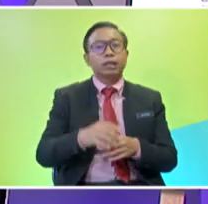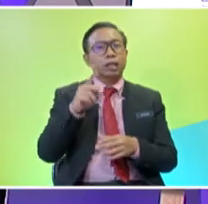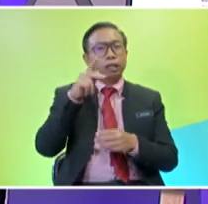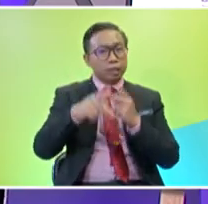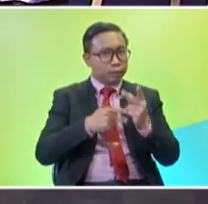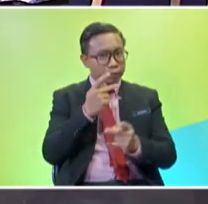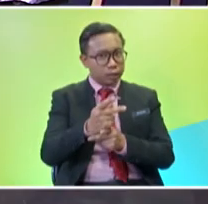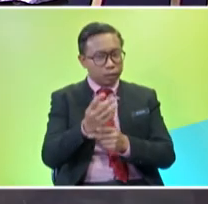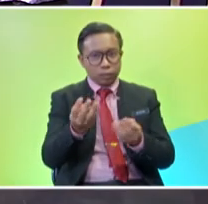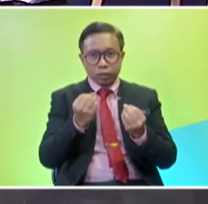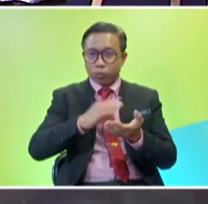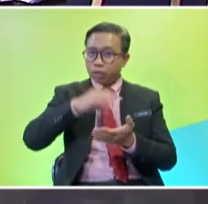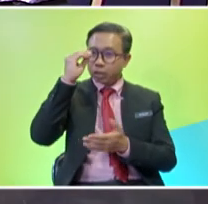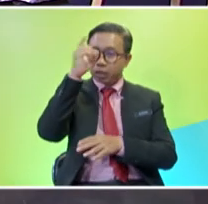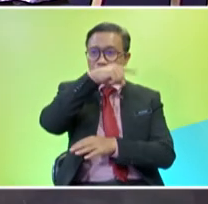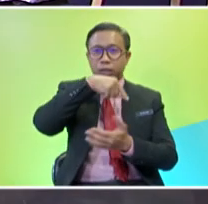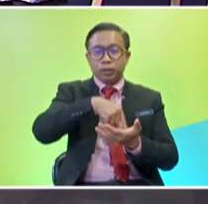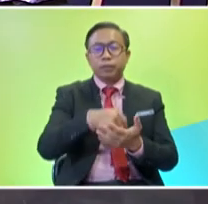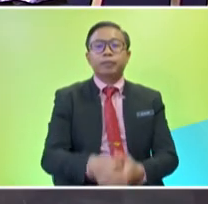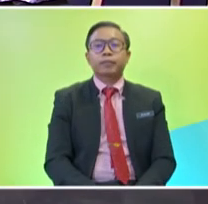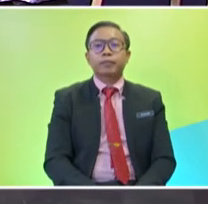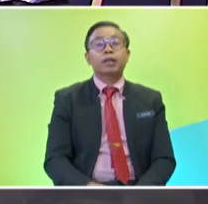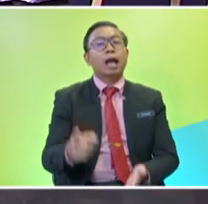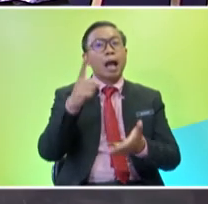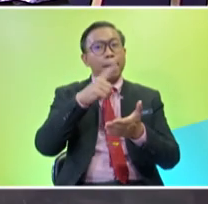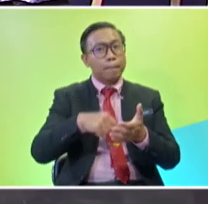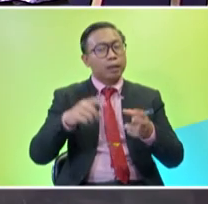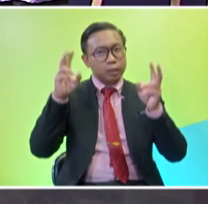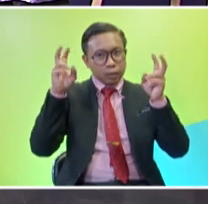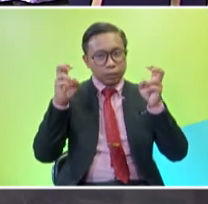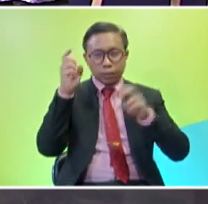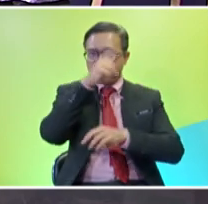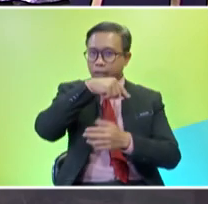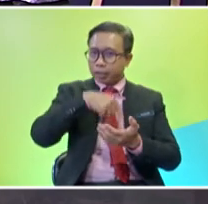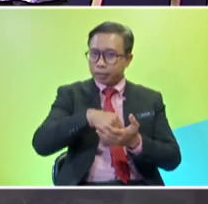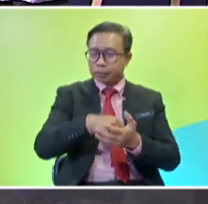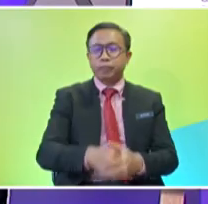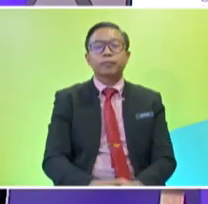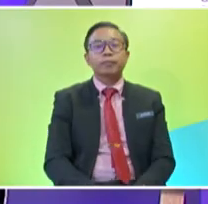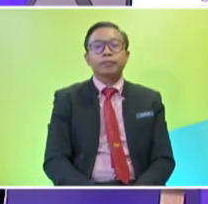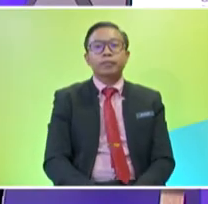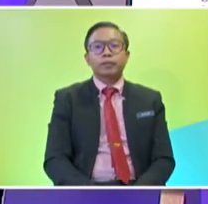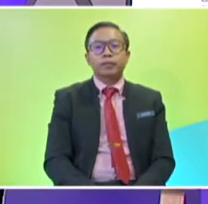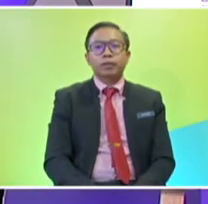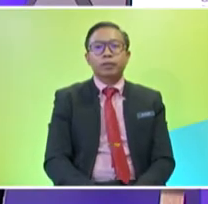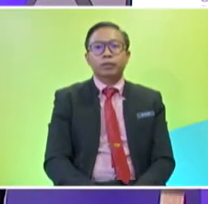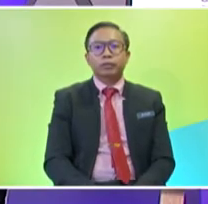Oh iya ke aplikasi Zakinya jadi Apakah topik kita pada hari ini jadi hari ini